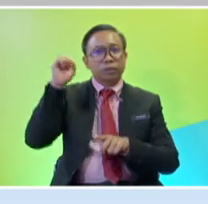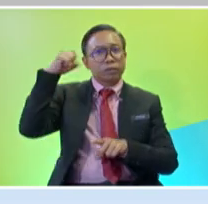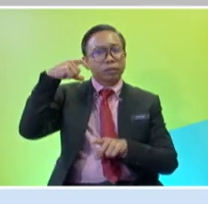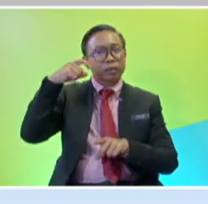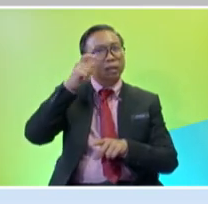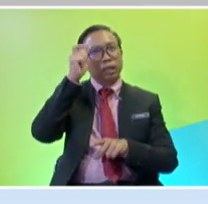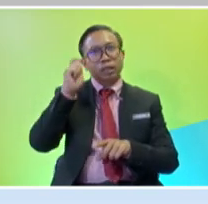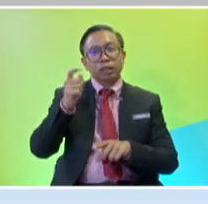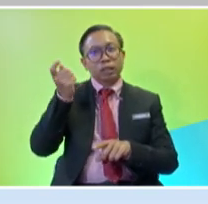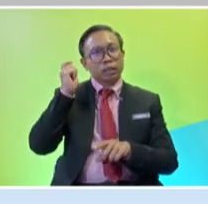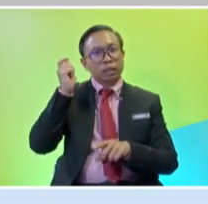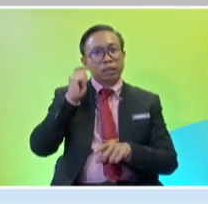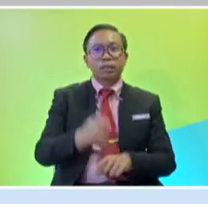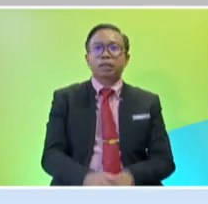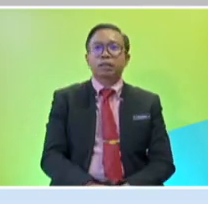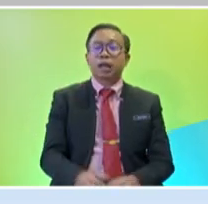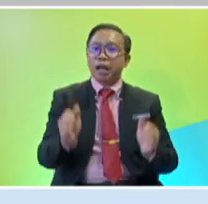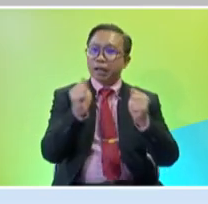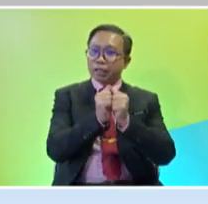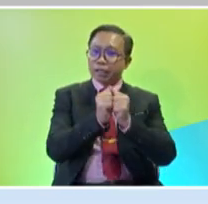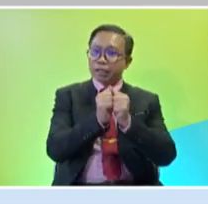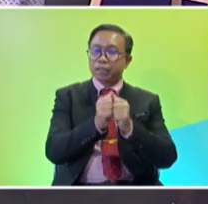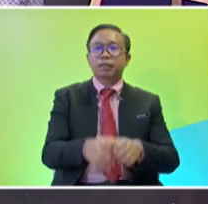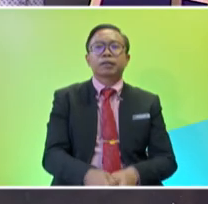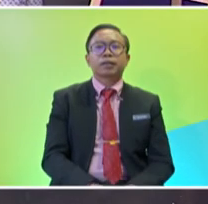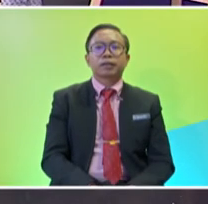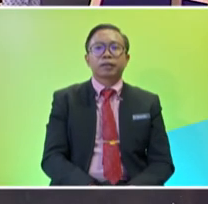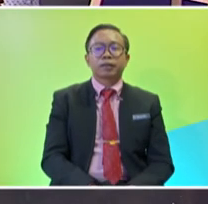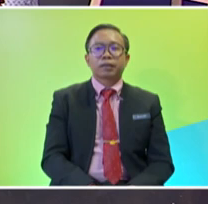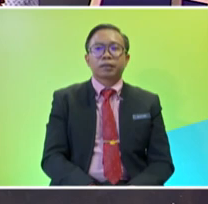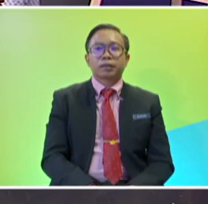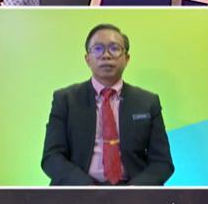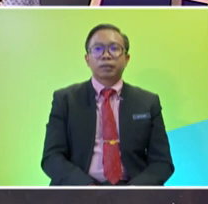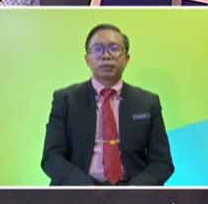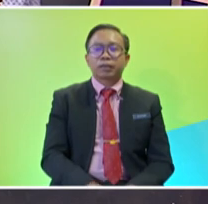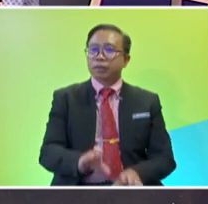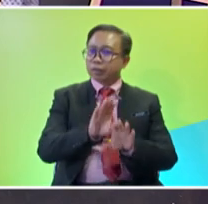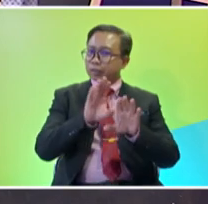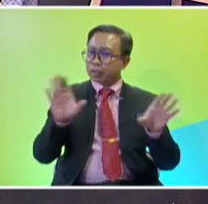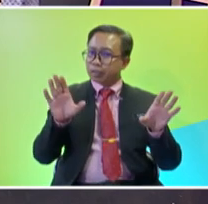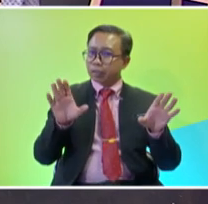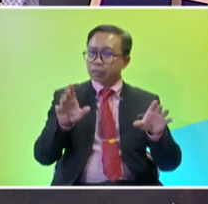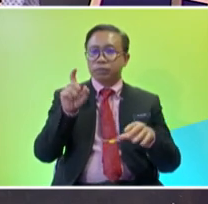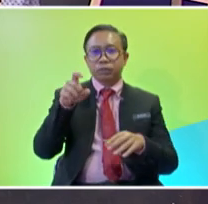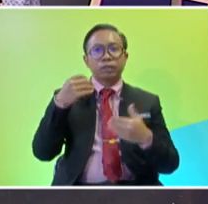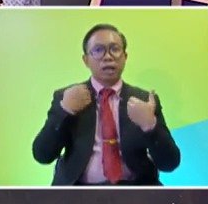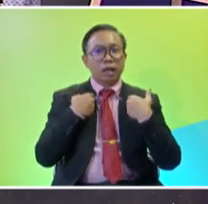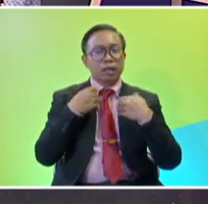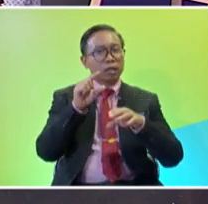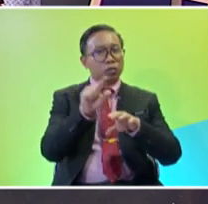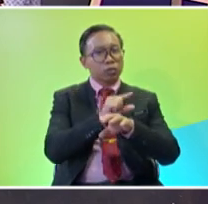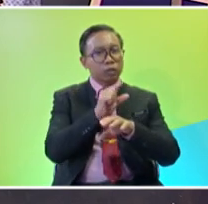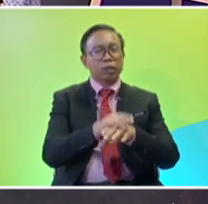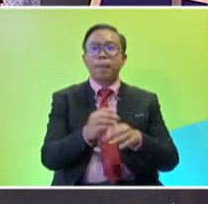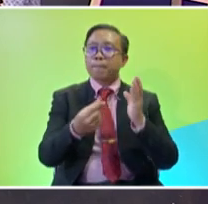apa dengan sel elektrolitik jadi sel kimia tidak pelukan penggunaan